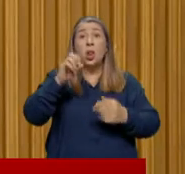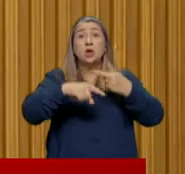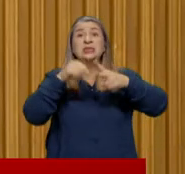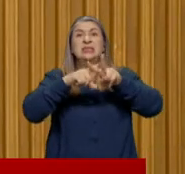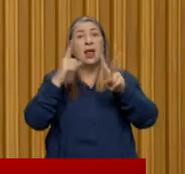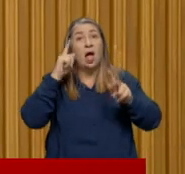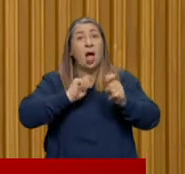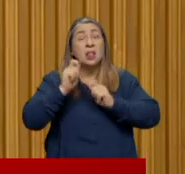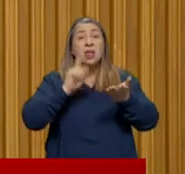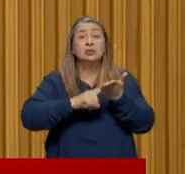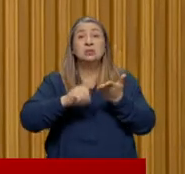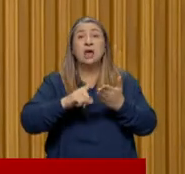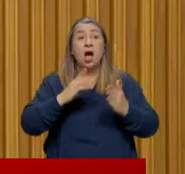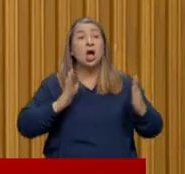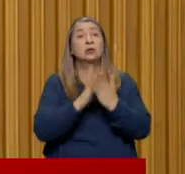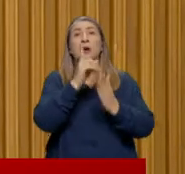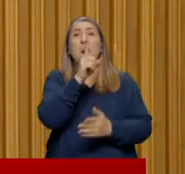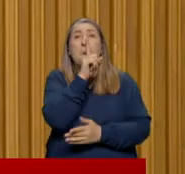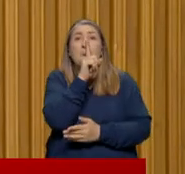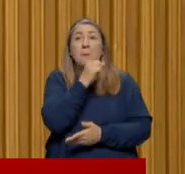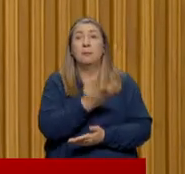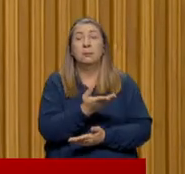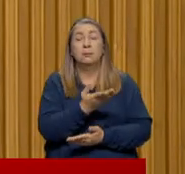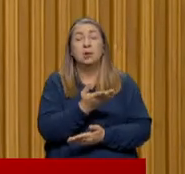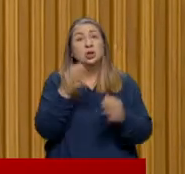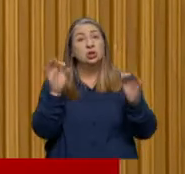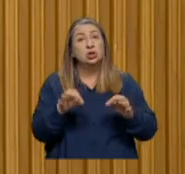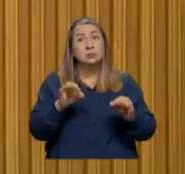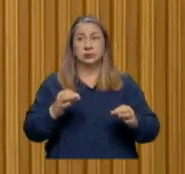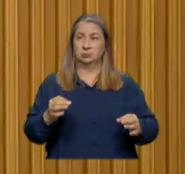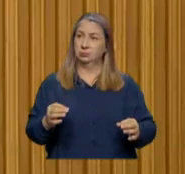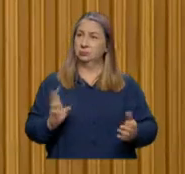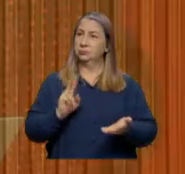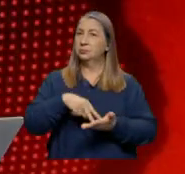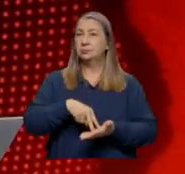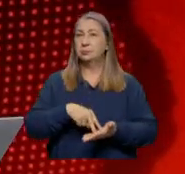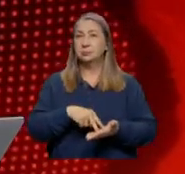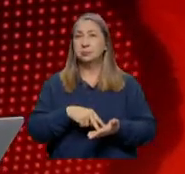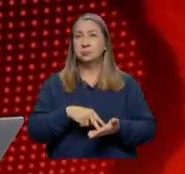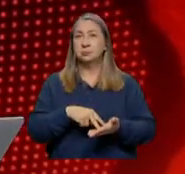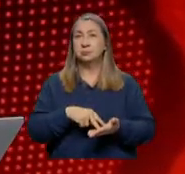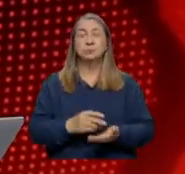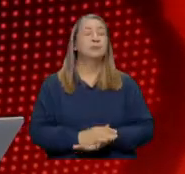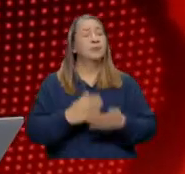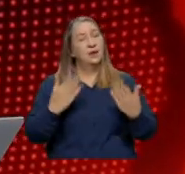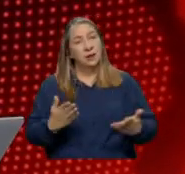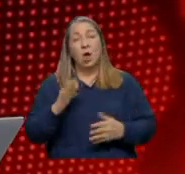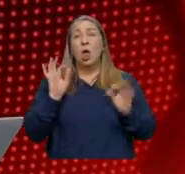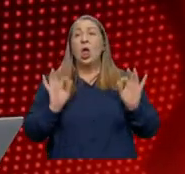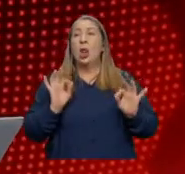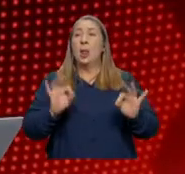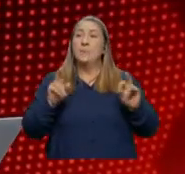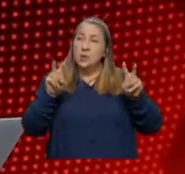anlaşmasına aykırı buluyor gıkı bile çıkmadığı Şimdi efendim efendim